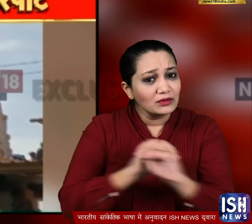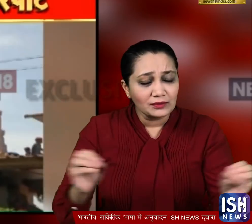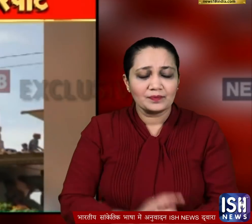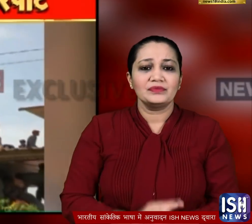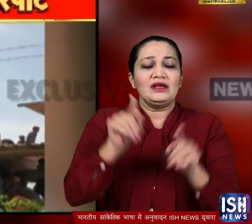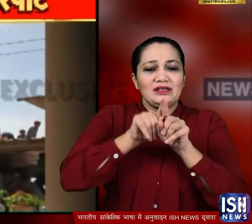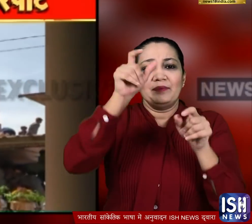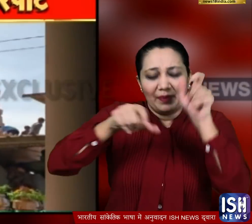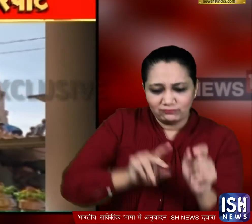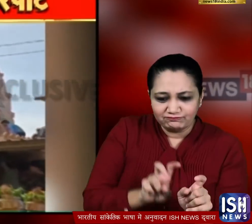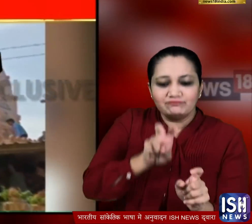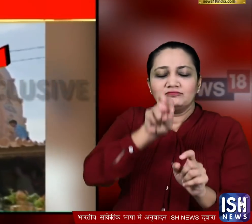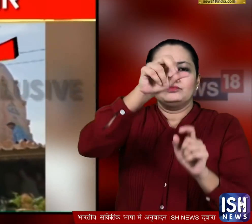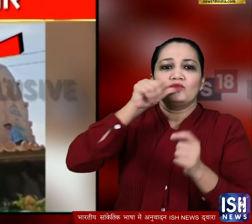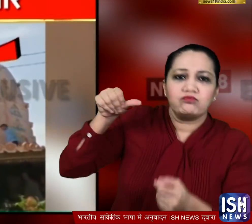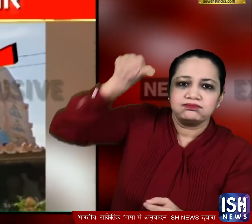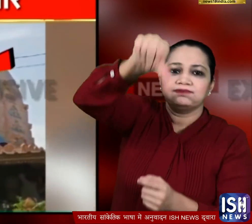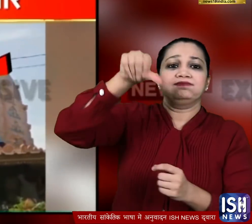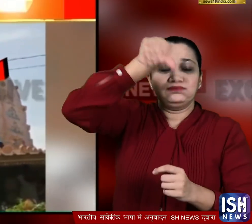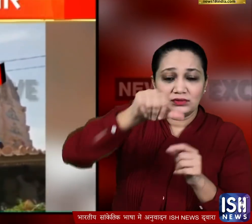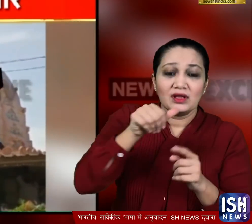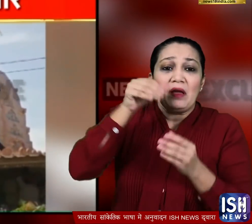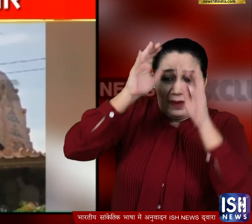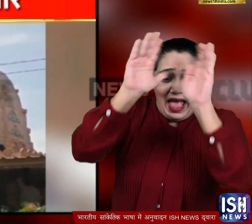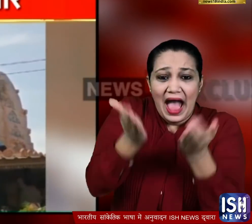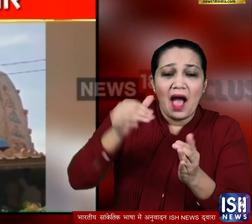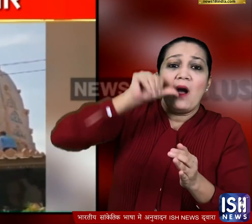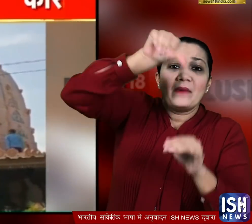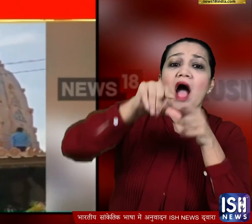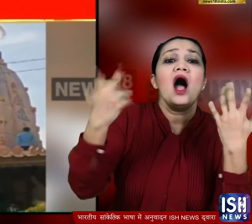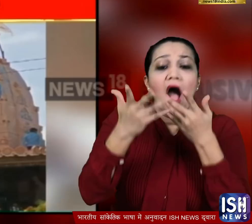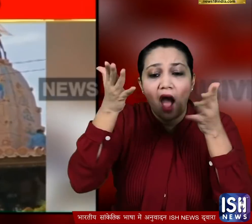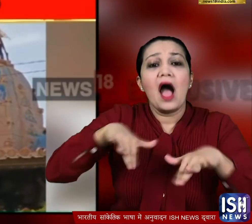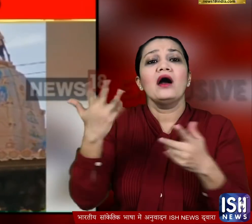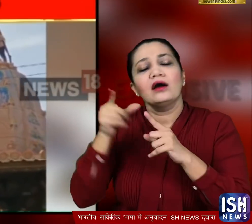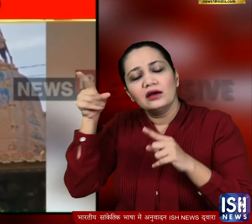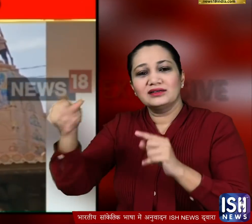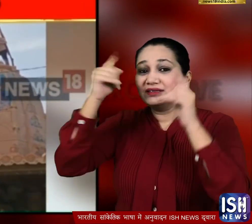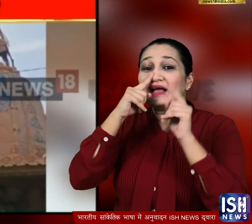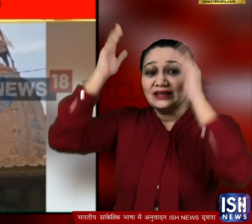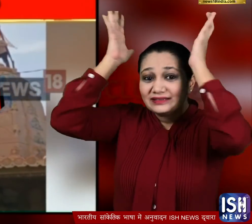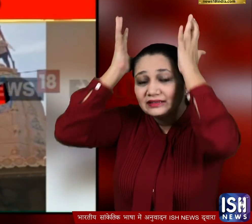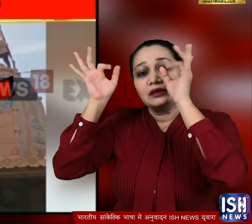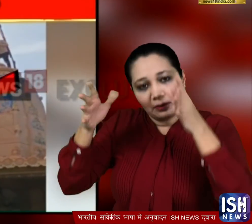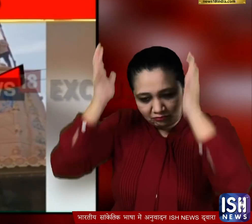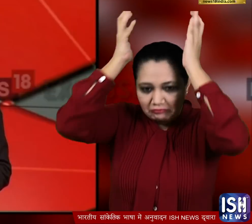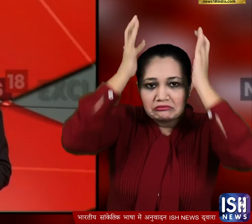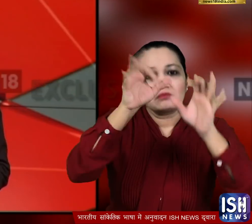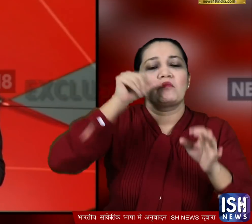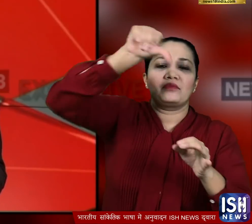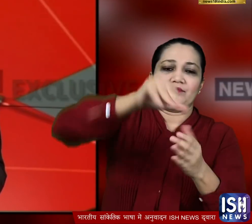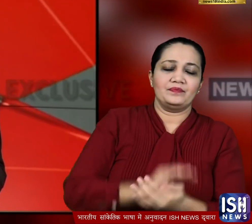ने एक सीढ़ी लगाकर मंदिर पर एक एक कर जल चढ़ाया। ये पानी से भरे वही मटके थे जो महिलाएं सिर पर रखकर मंदिर तक पहुंची